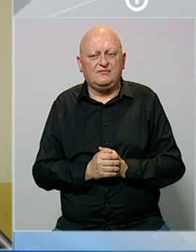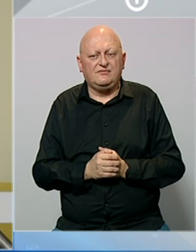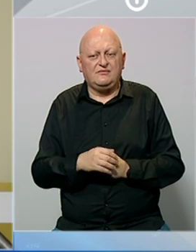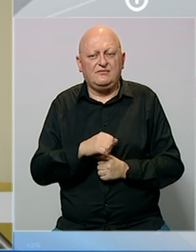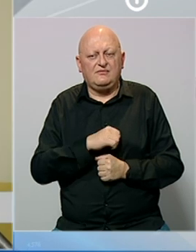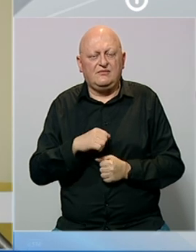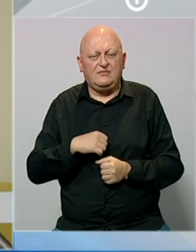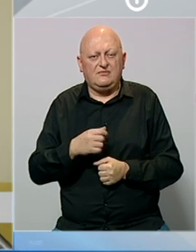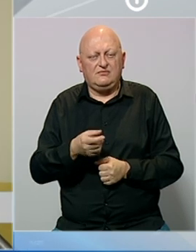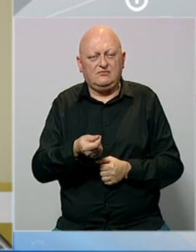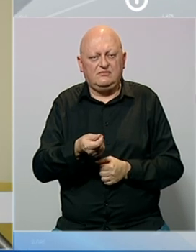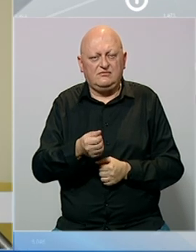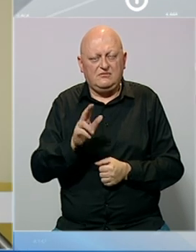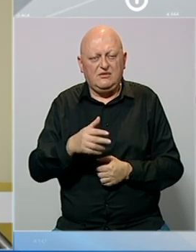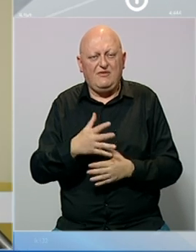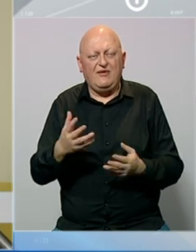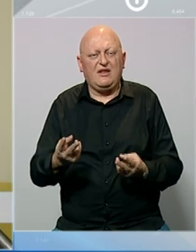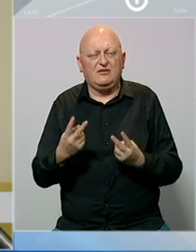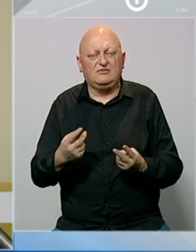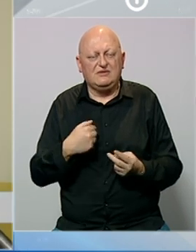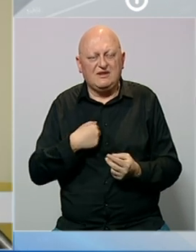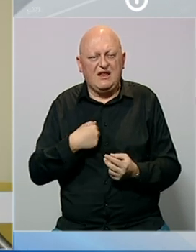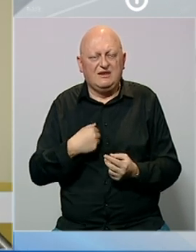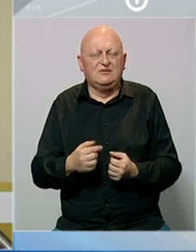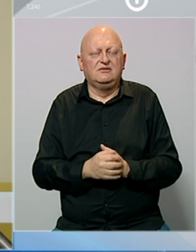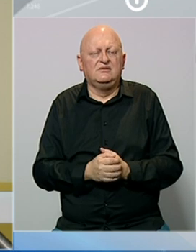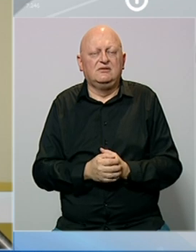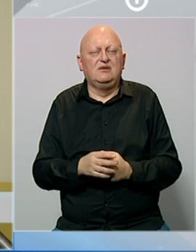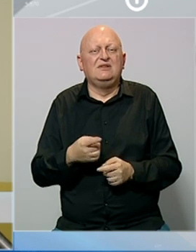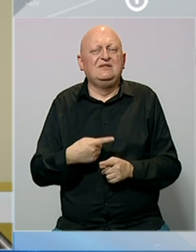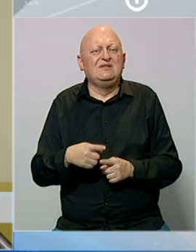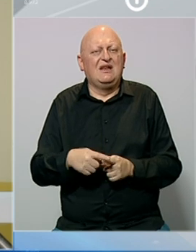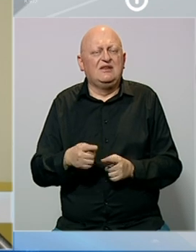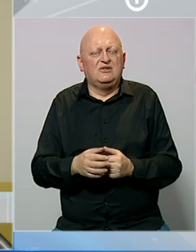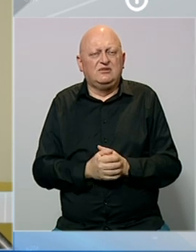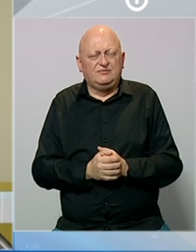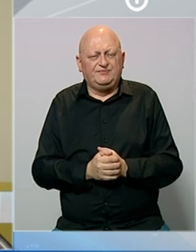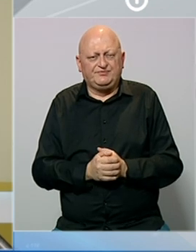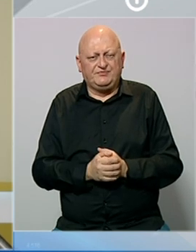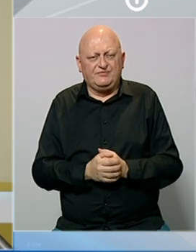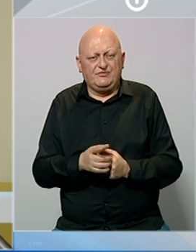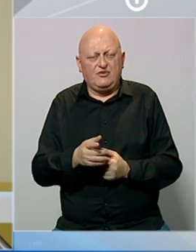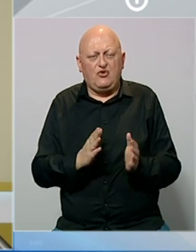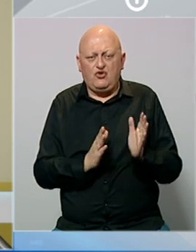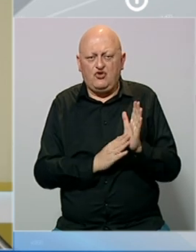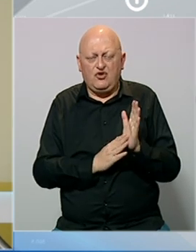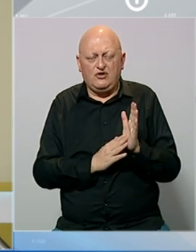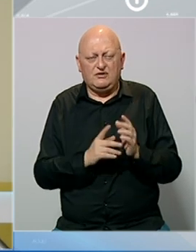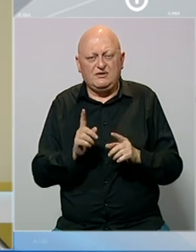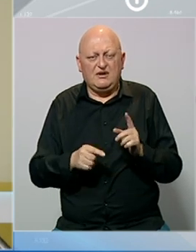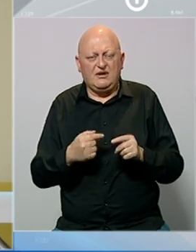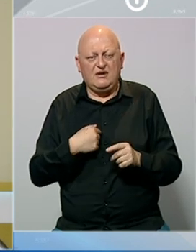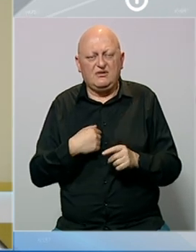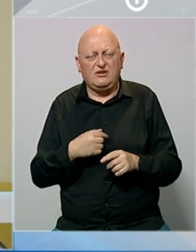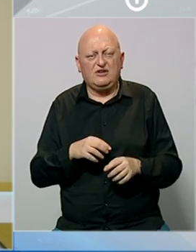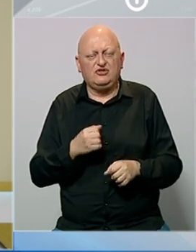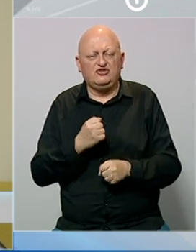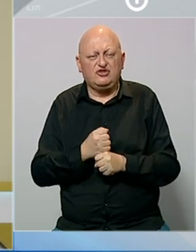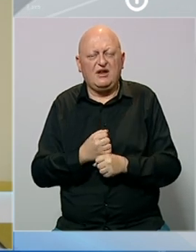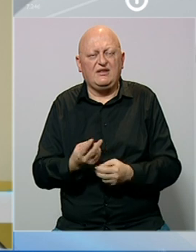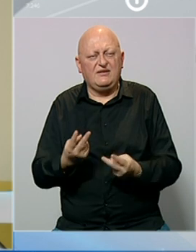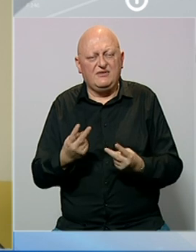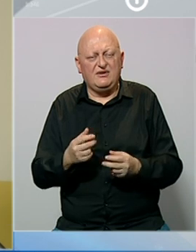Sama stipendija ima veliki značaj za nas iz razloga što nam je to dokaz da neko naš radi, trud,